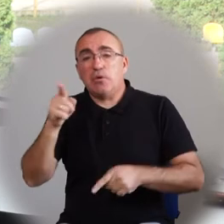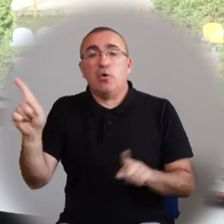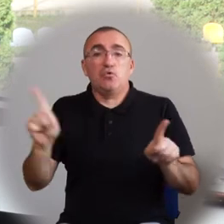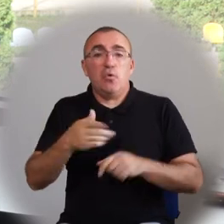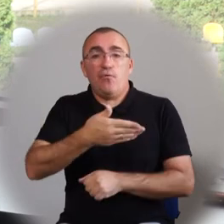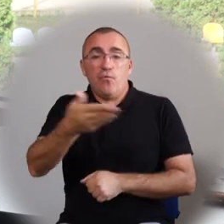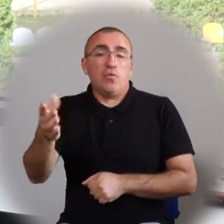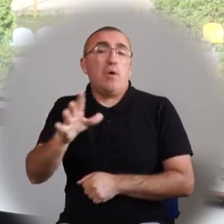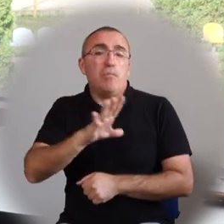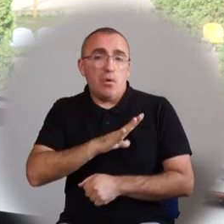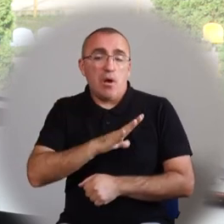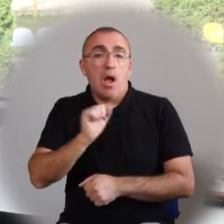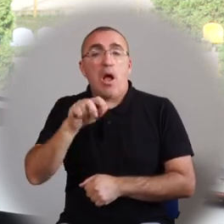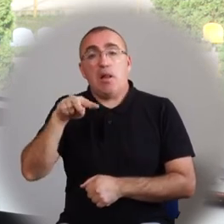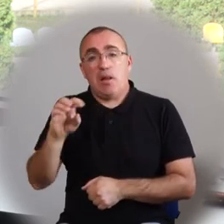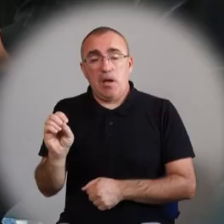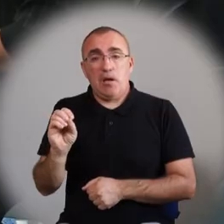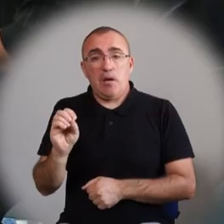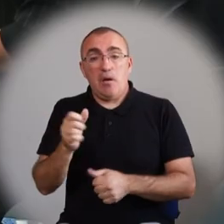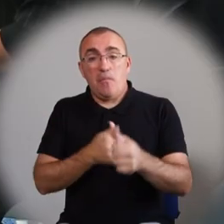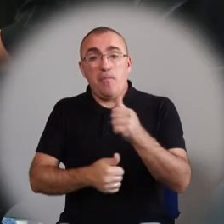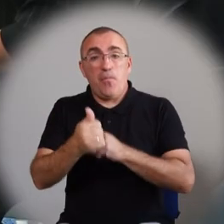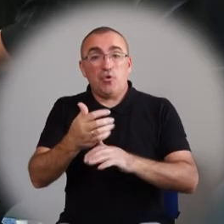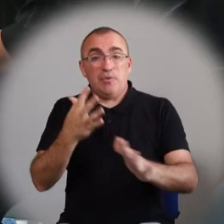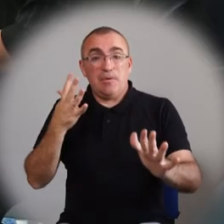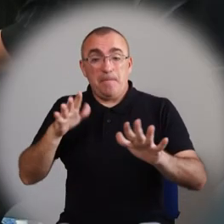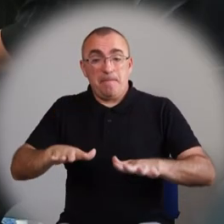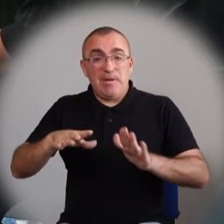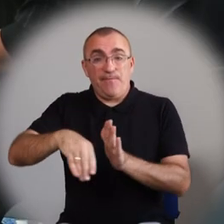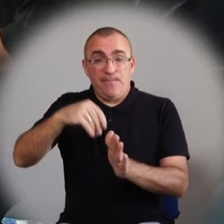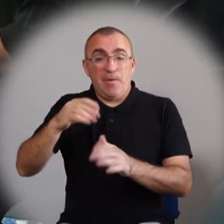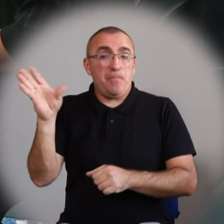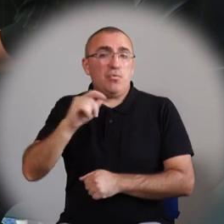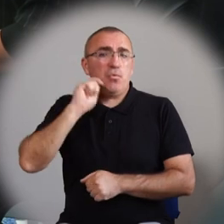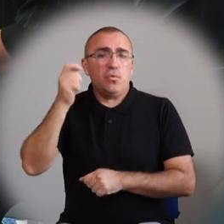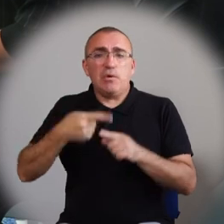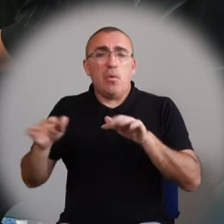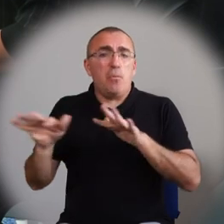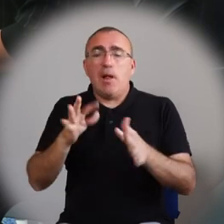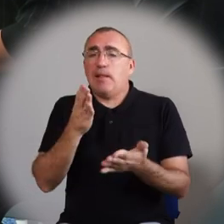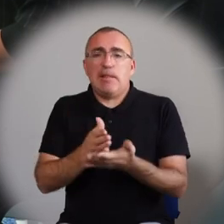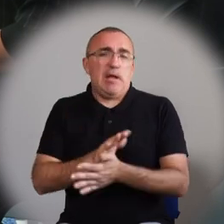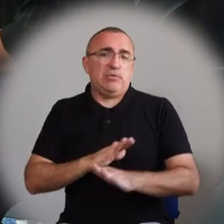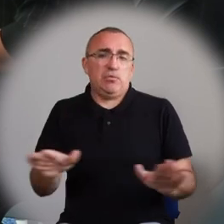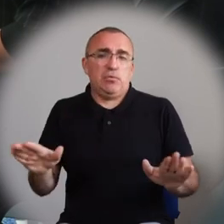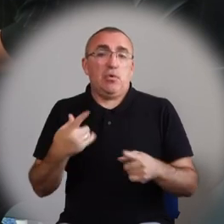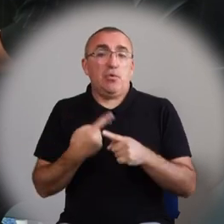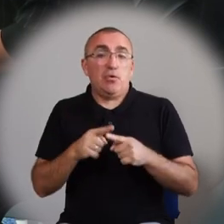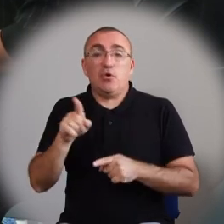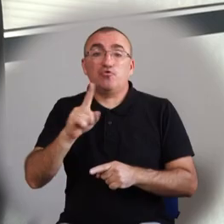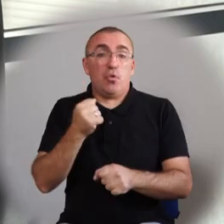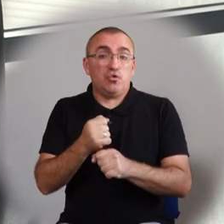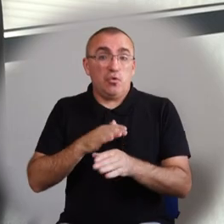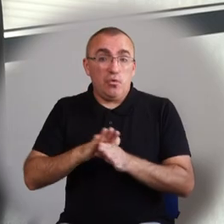І ми вже бачили про те, що вони були. Але позачергових місцевих виборів по всій Україні такого механізму не